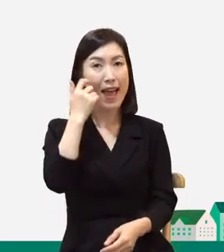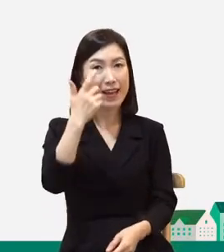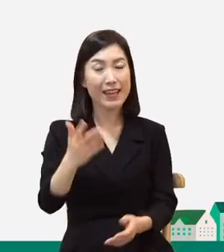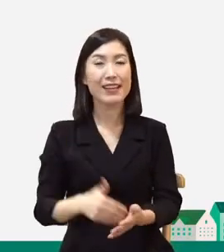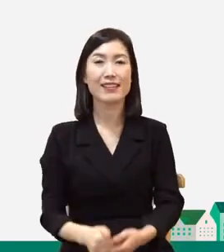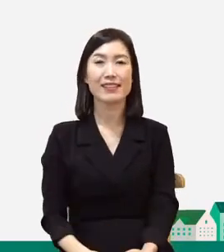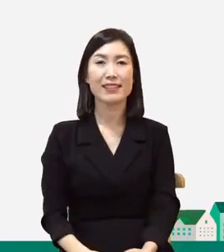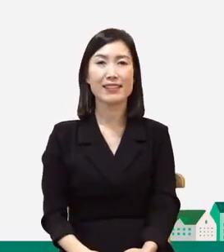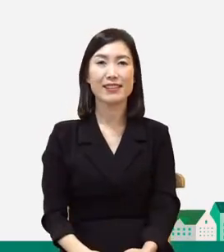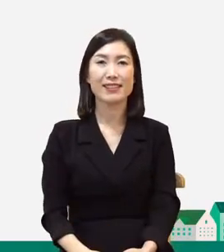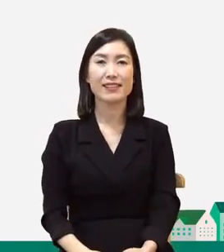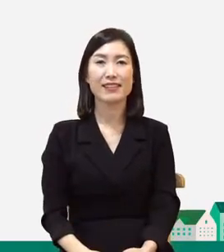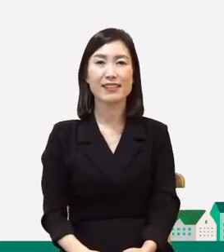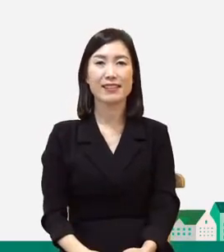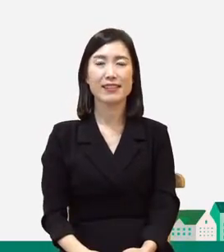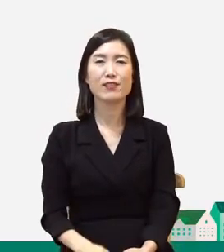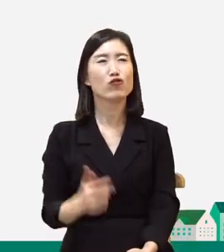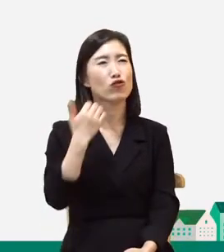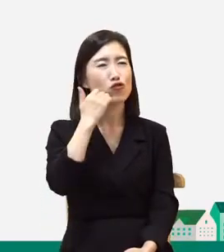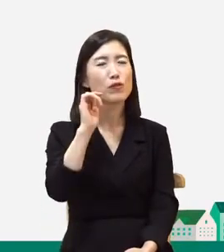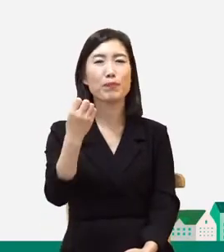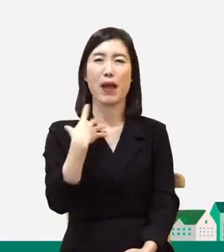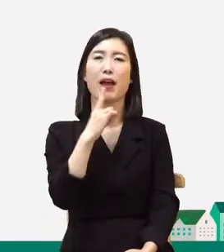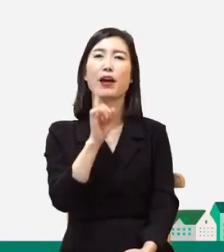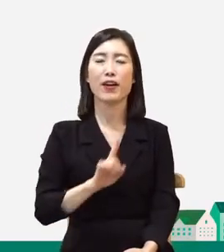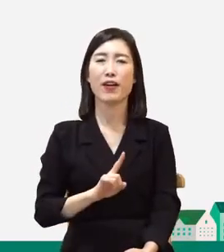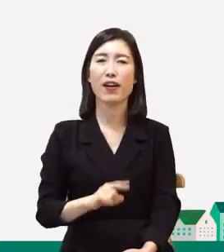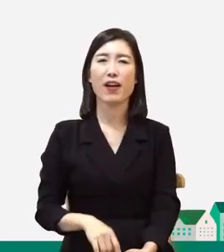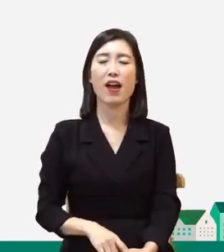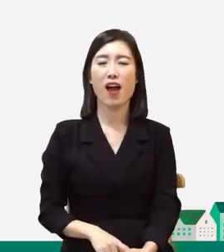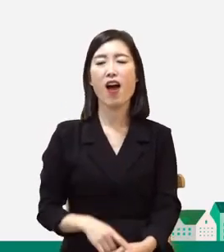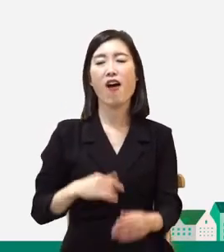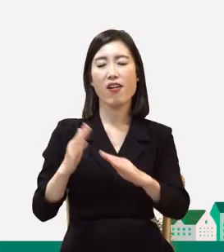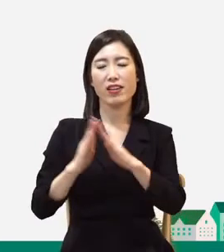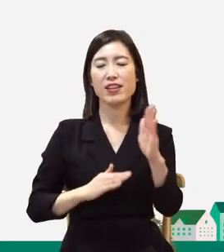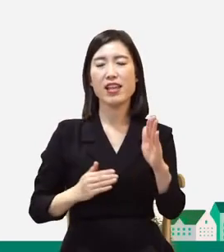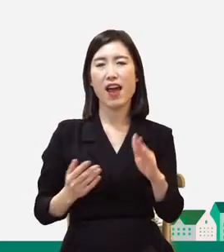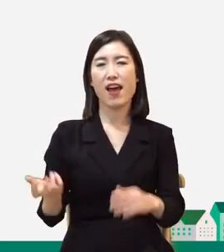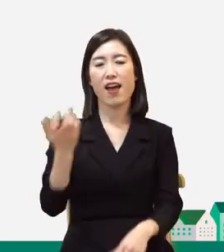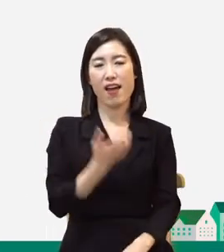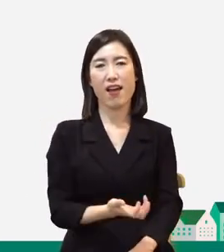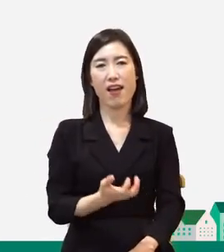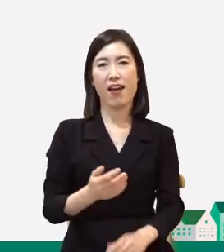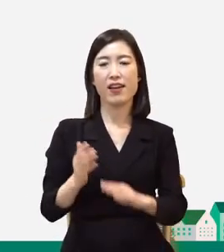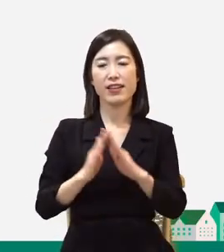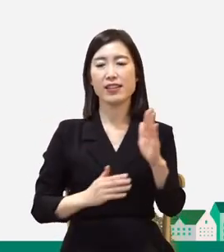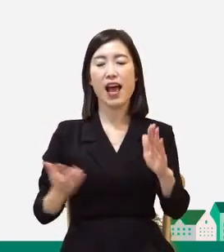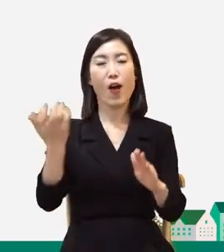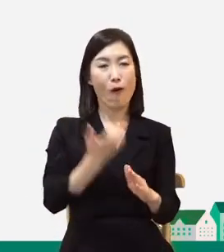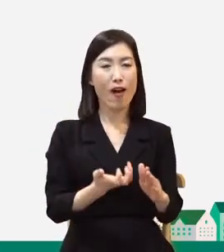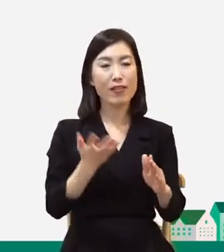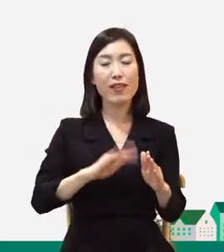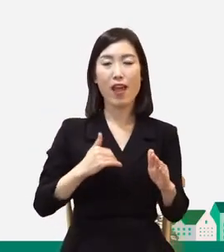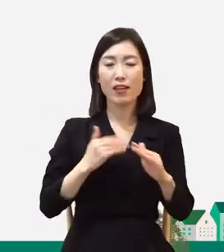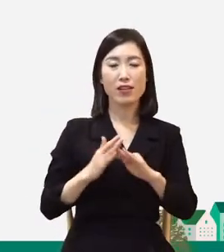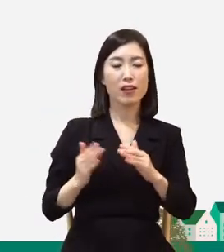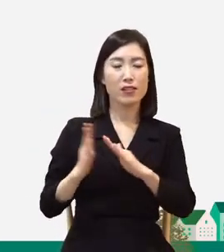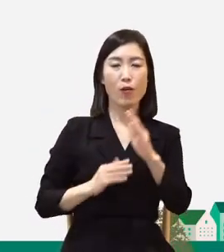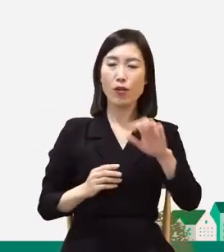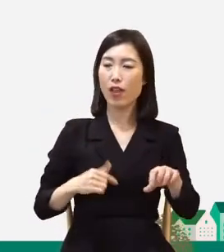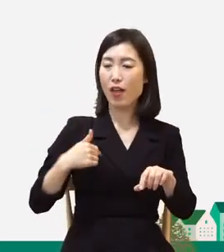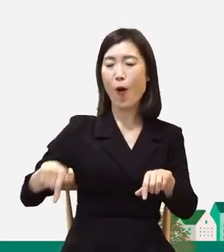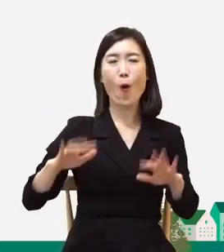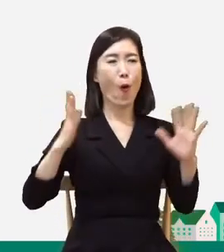좀 여쭤봤더니 그 중에 하나는 이거였습니다. 이사를 하는데 옆집의 이웃이 반가워해주고 저도 덩달아